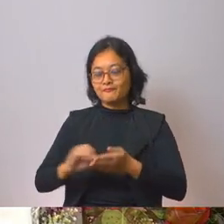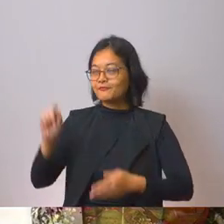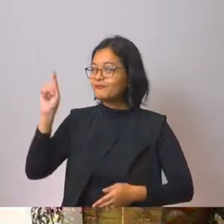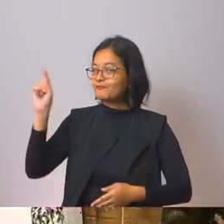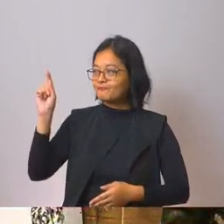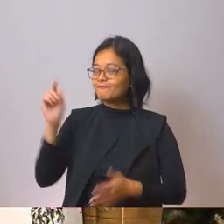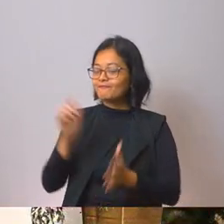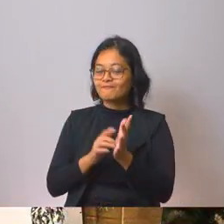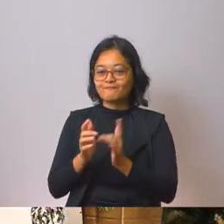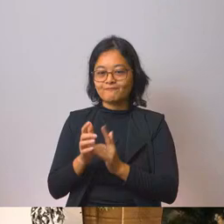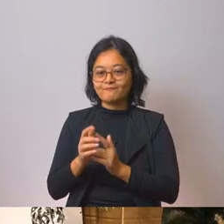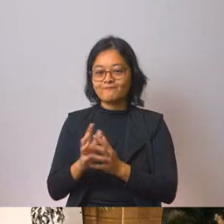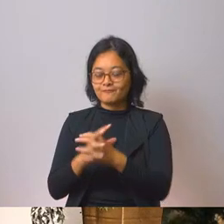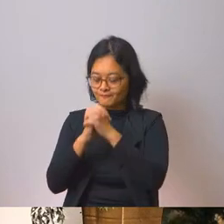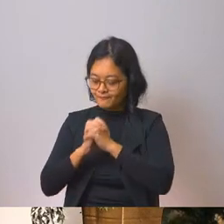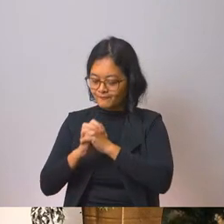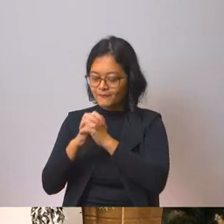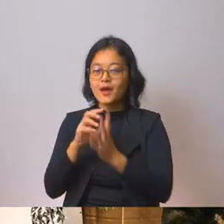Amin.